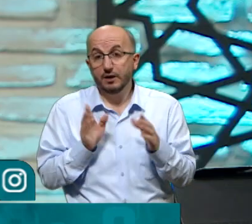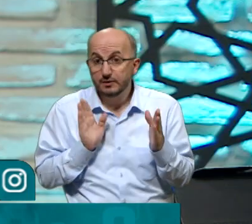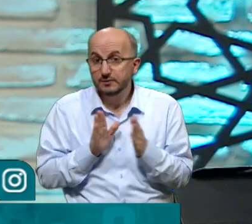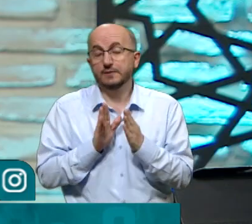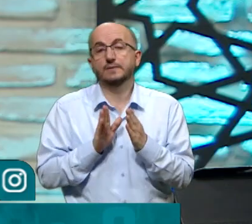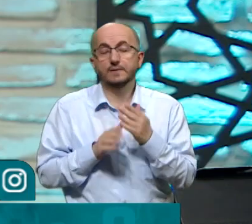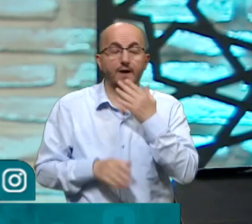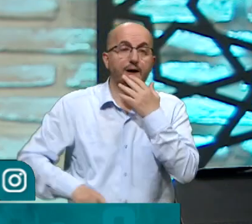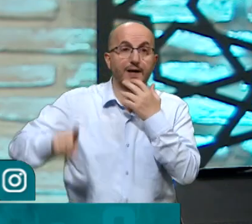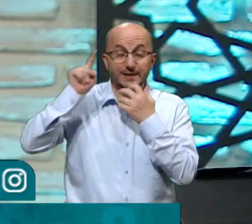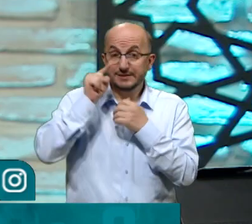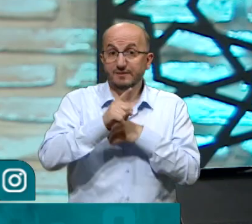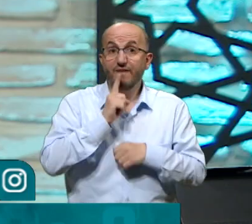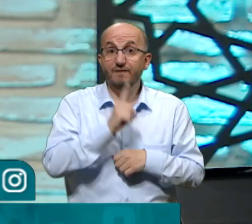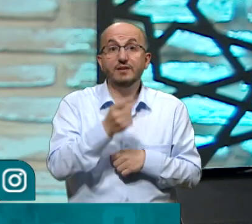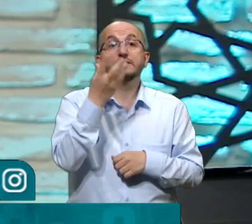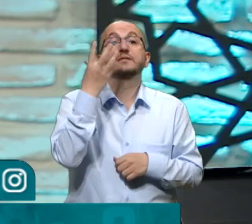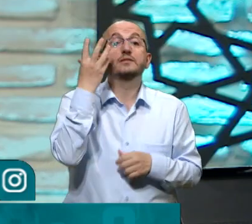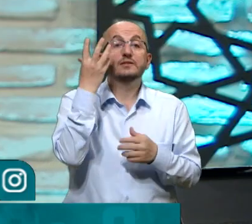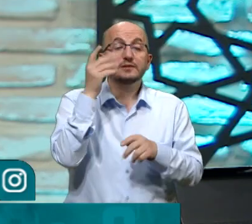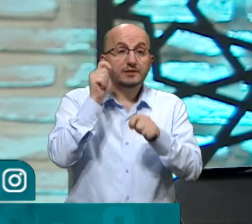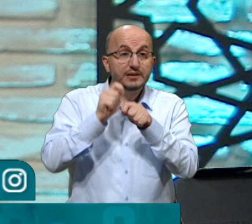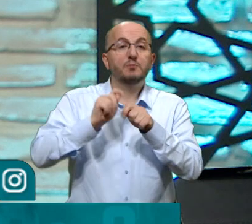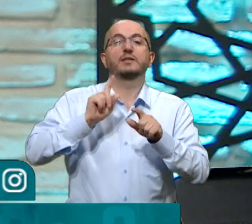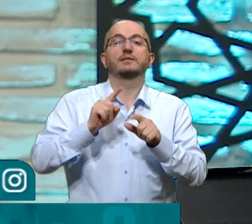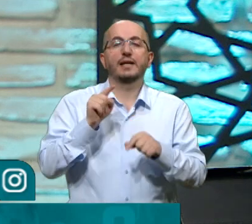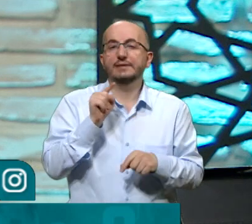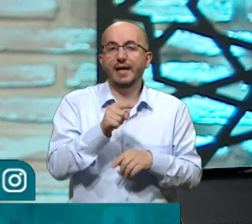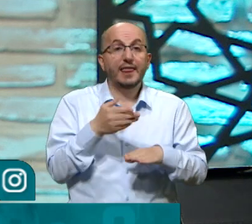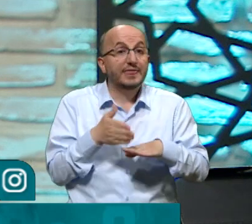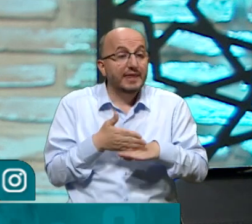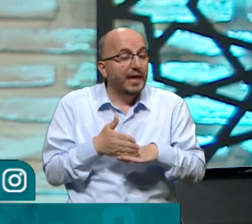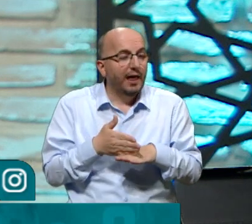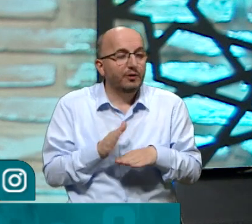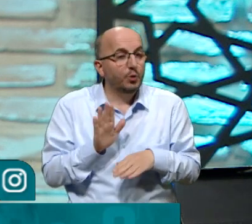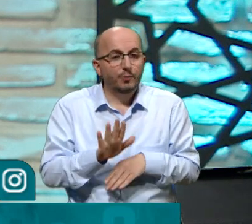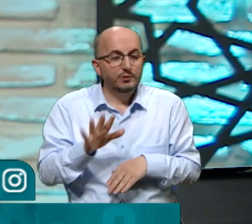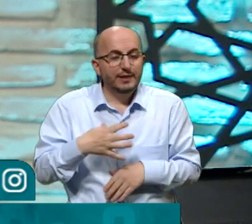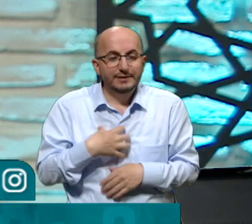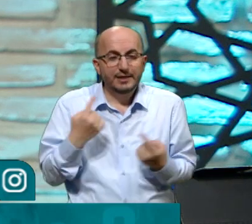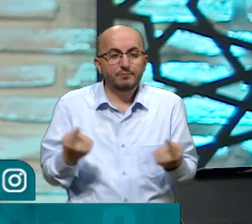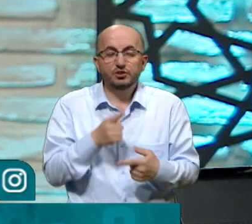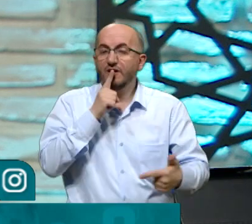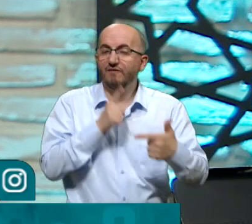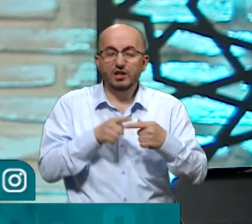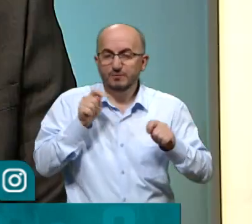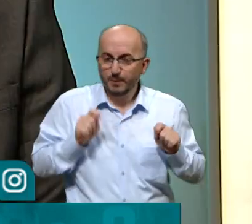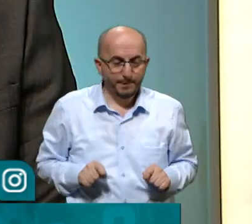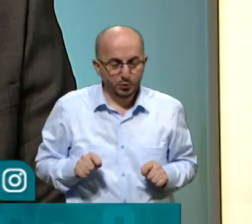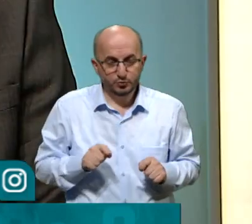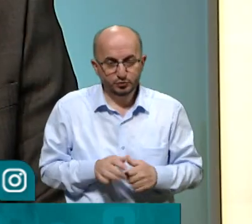onun için de Allah sana farz kalmadıysa bir şey var cıp kılmadı ysa Sen niye durup dururken kendine bir şey var çıktı